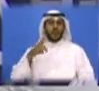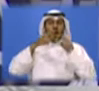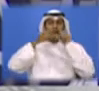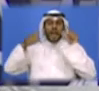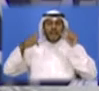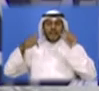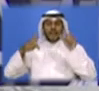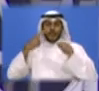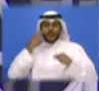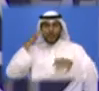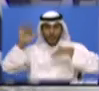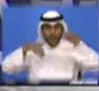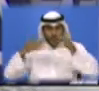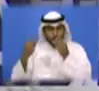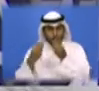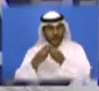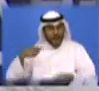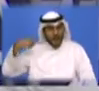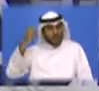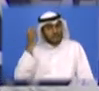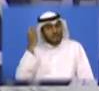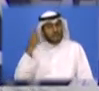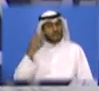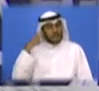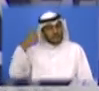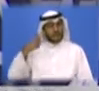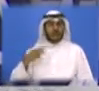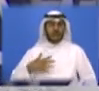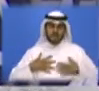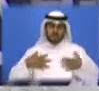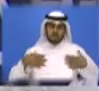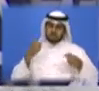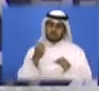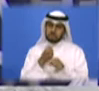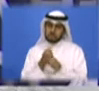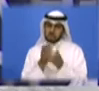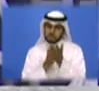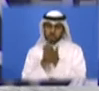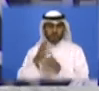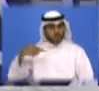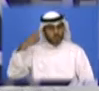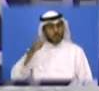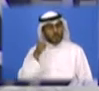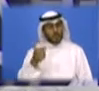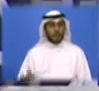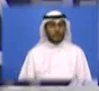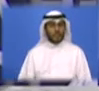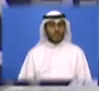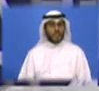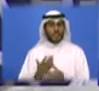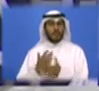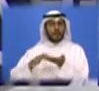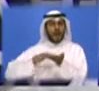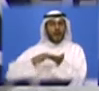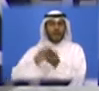ممن اختاروا الثقافة دربا في الحياة ونهجا مباركا لخدمة أوطانهم